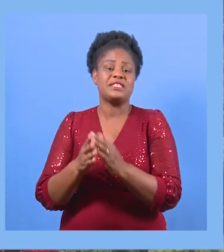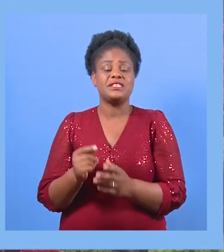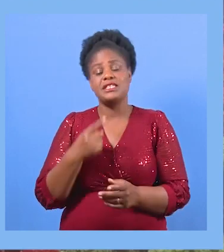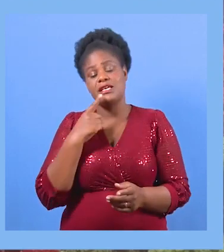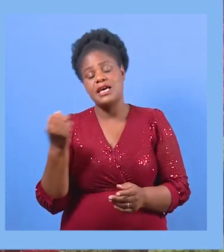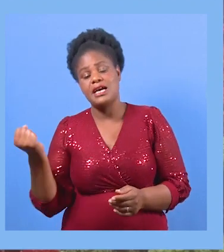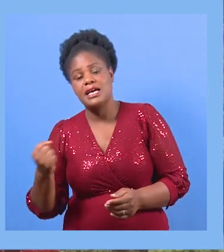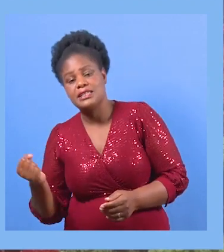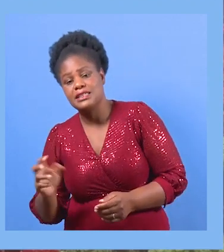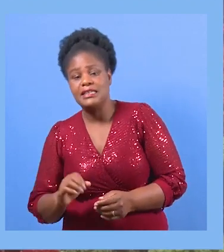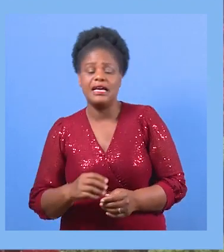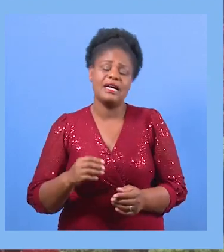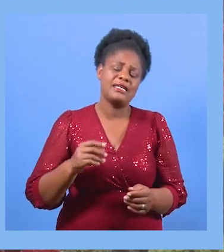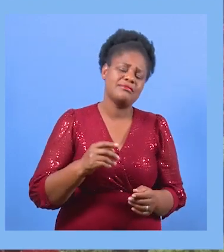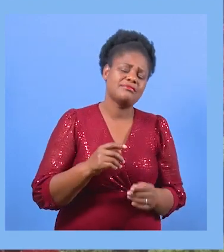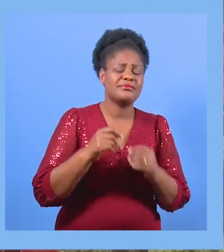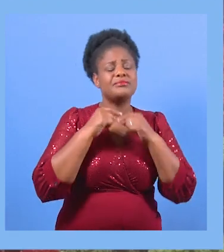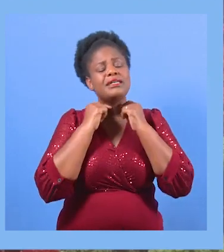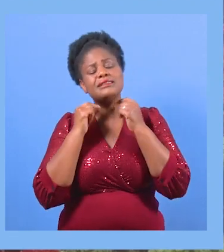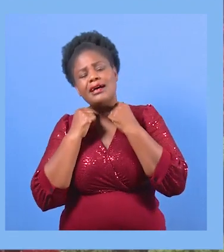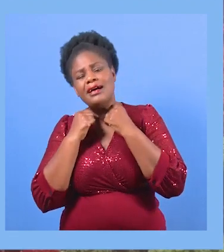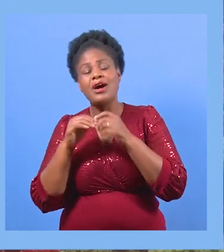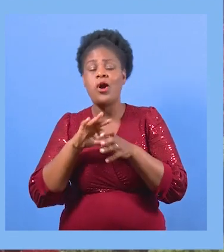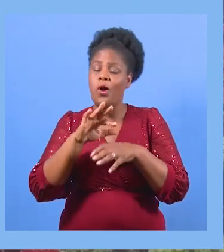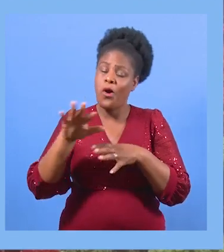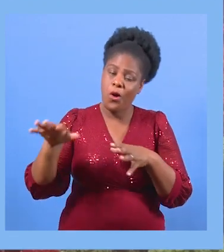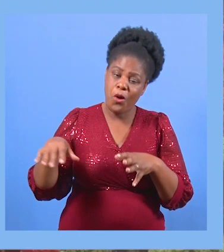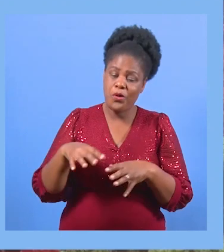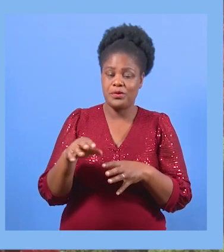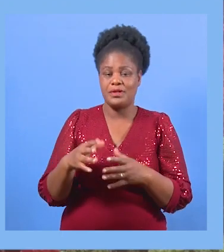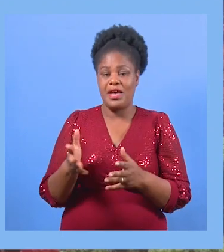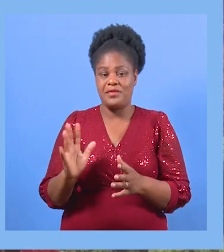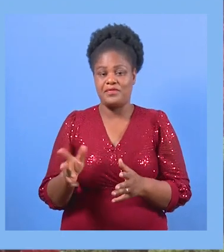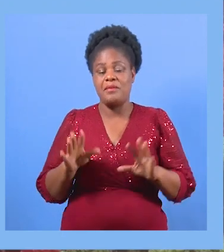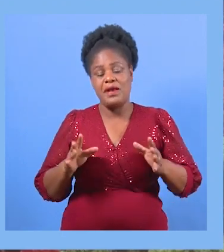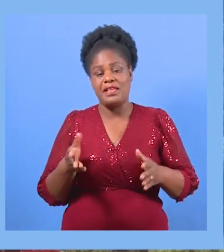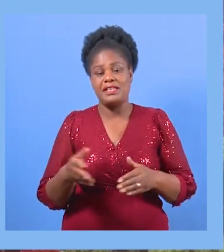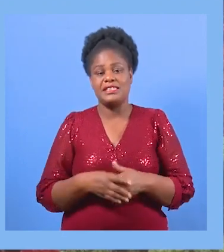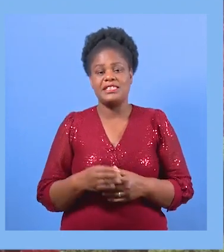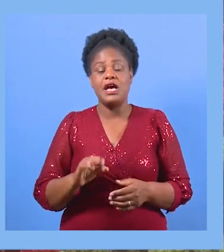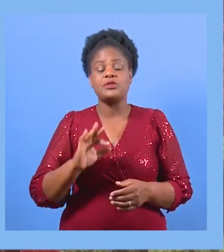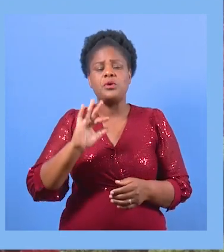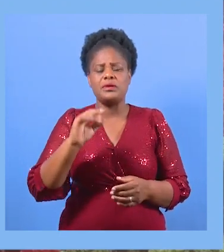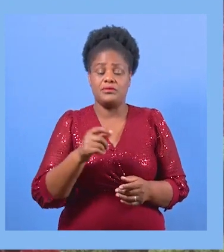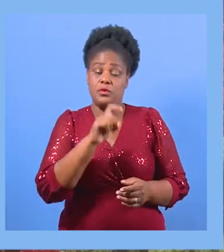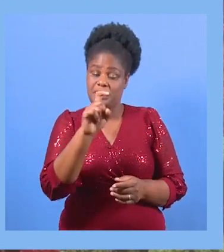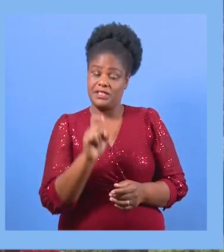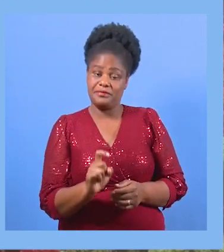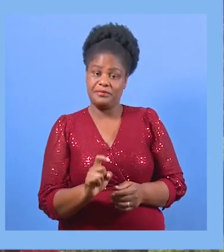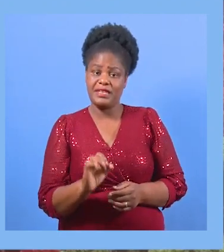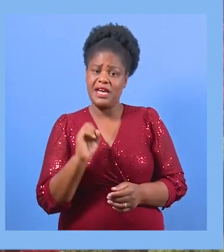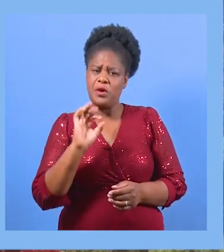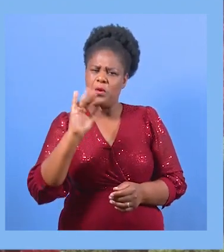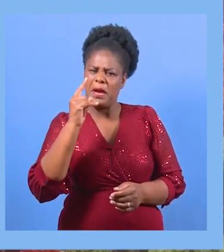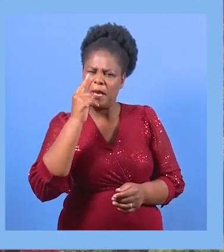vatete, muri mufundisi, muri chii. Asi kana munhu achitengera munhu mota,